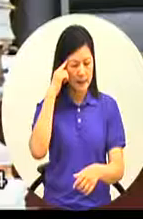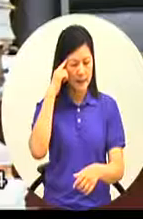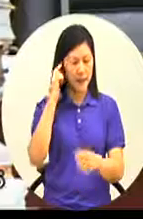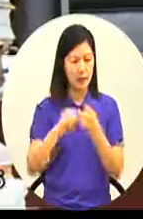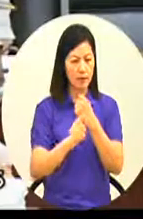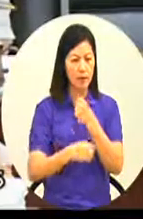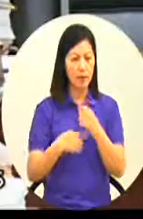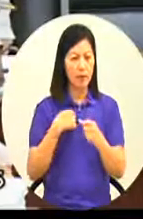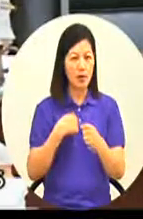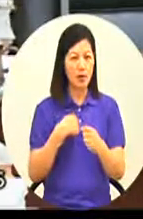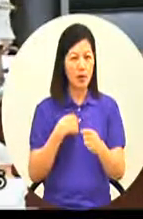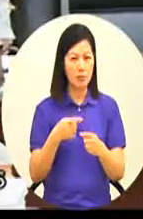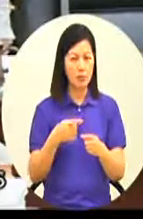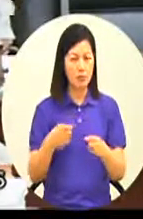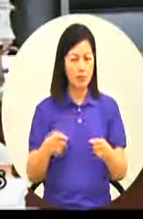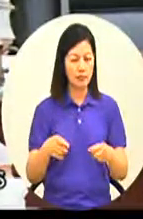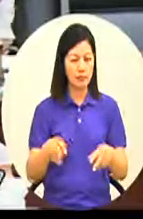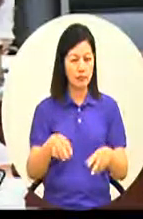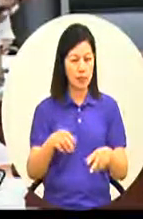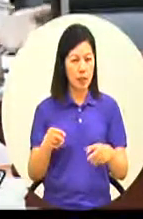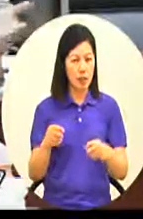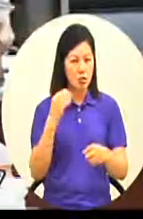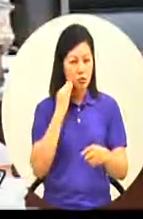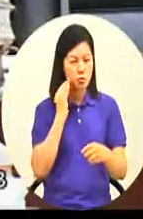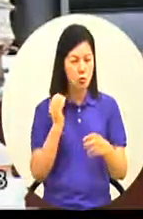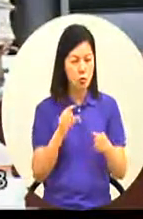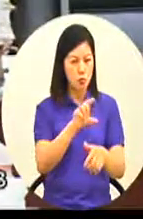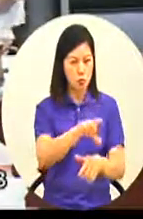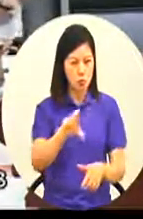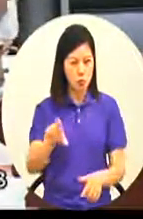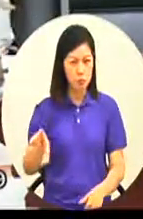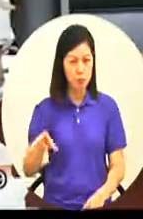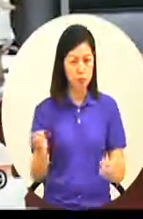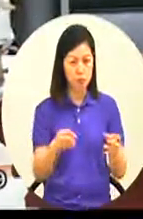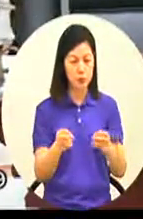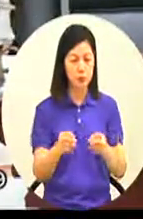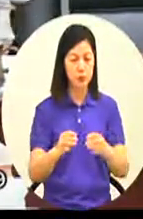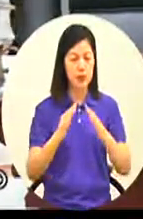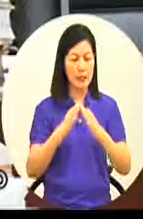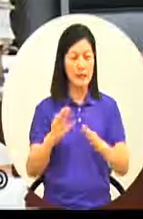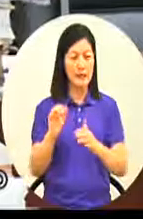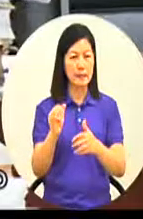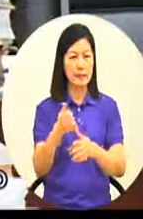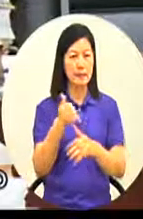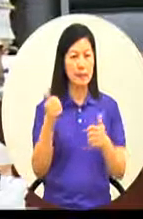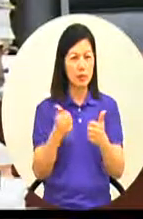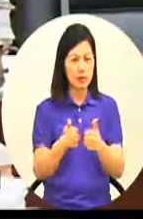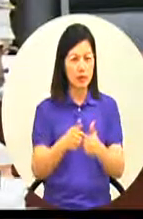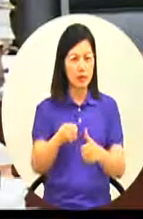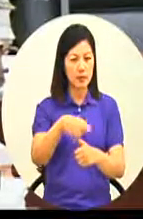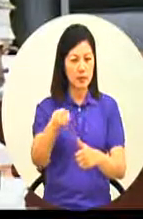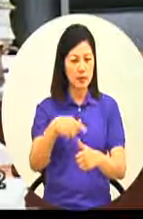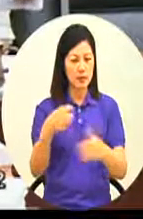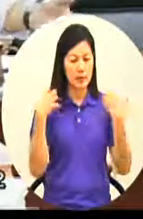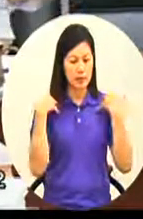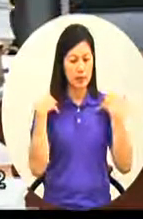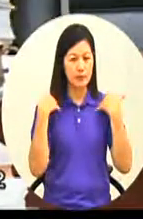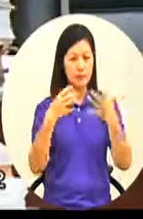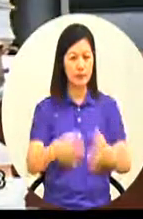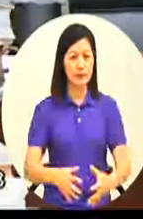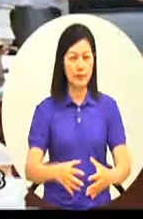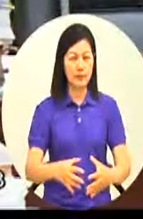下一个平台。我觉得如果说一个论坛，大家我建议的是市议会来主办，然后支持者包括市